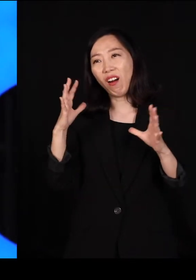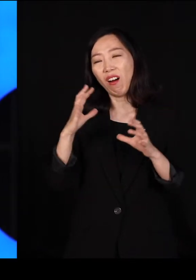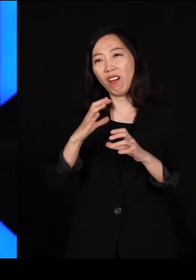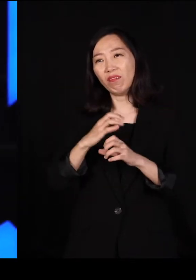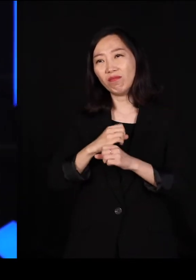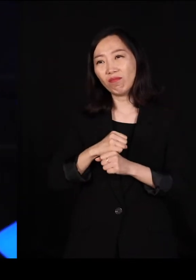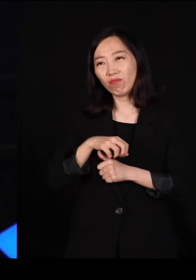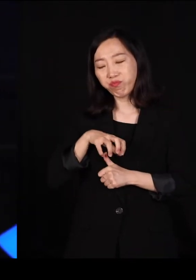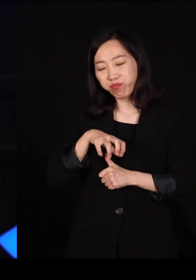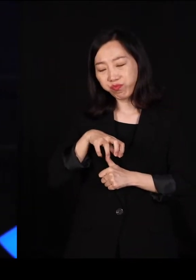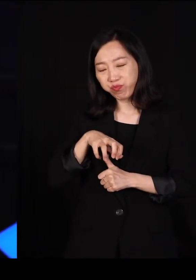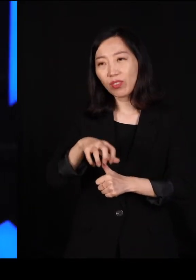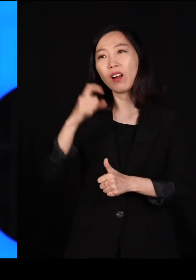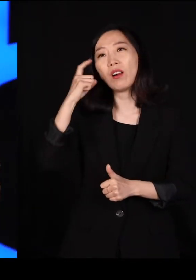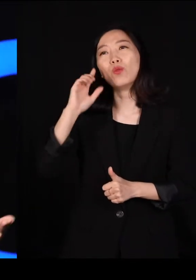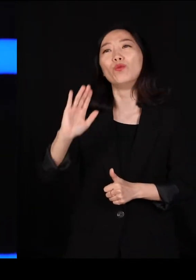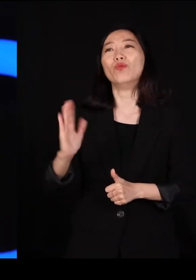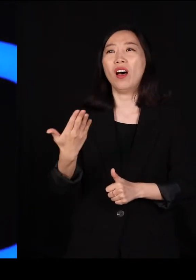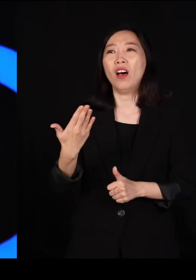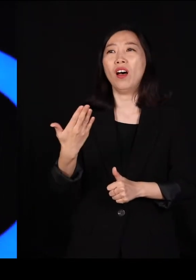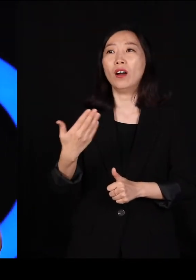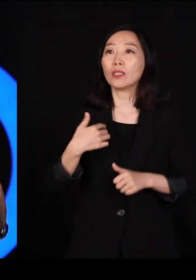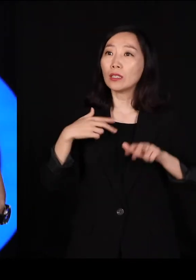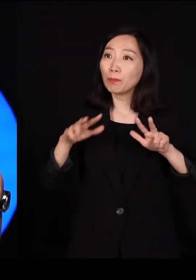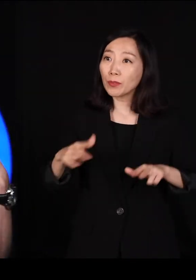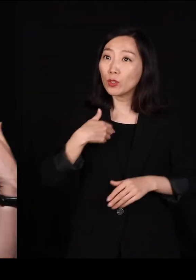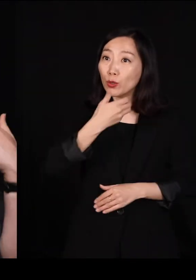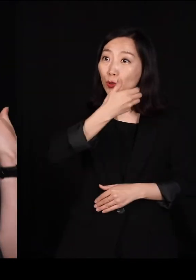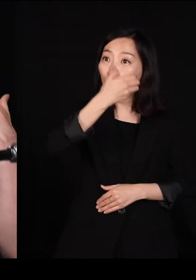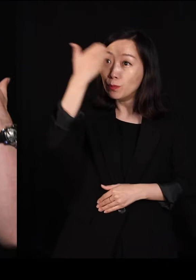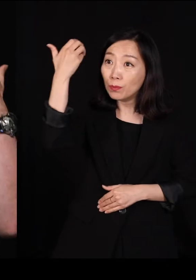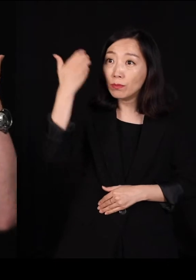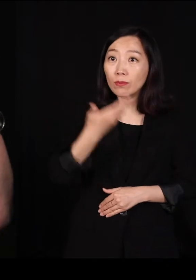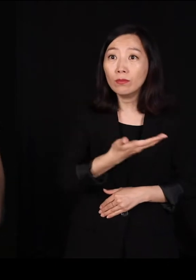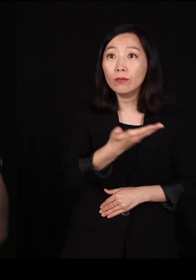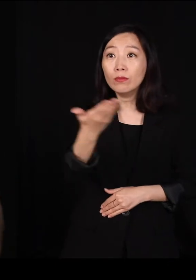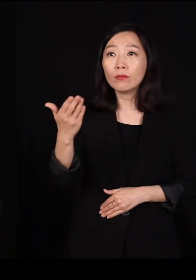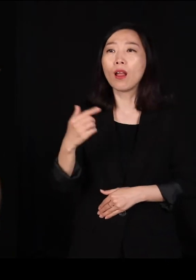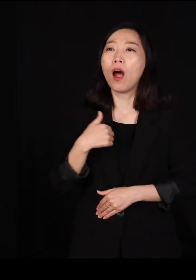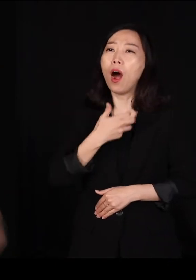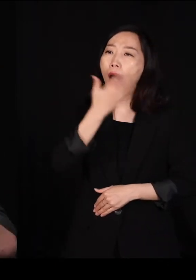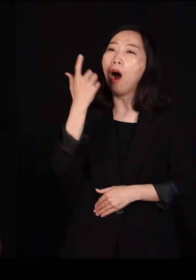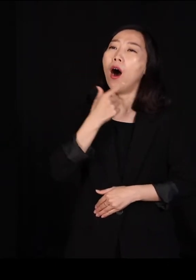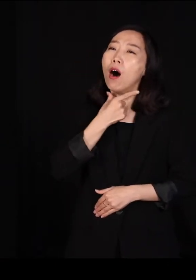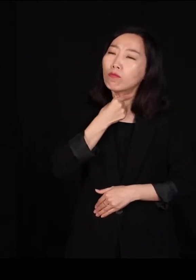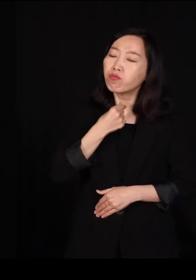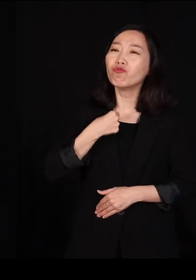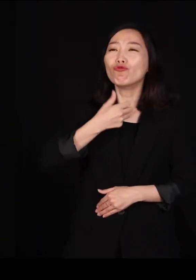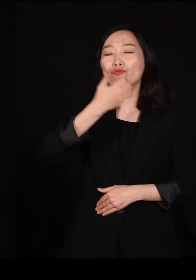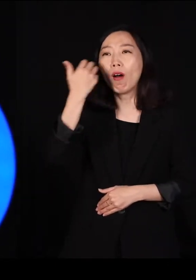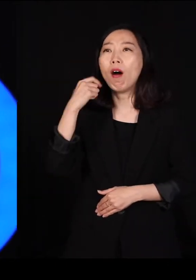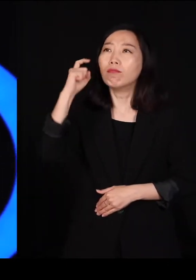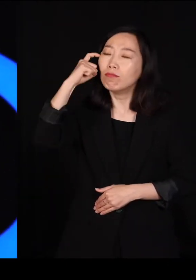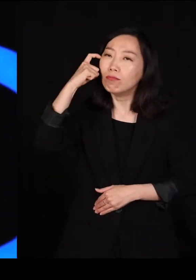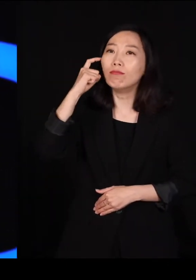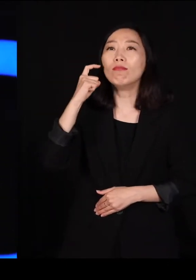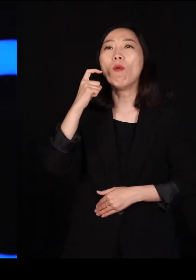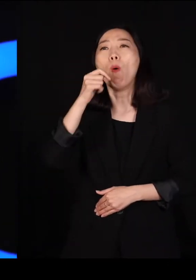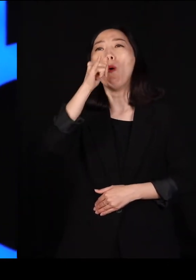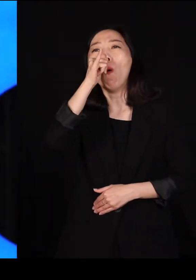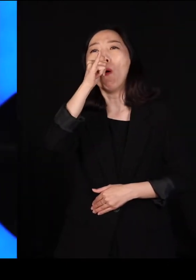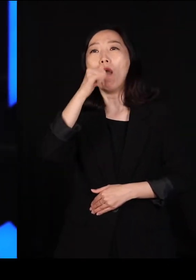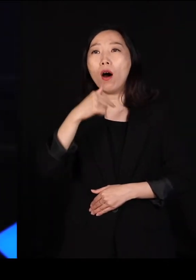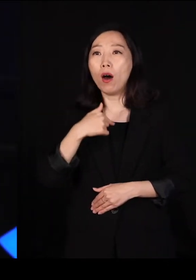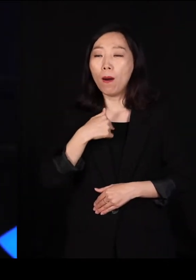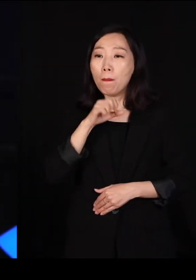이렇게 되어가는 거죠. 여러분들이 이제 꿈을 얘기하면 하고 싶은 거를 생각하고 있는데 한번 표현을 하면 주변에서